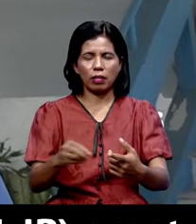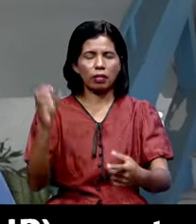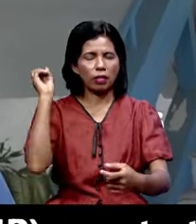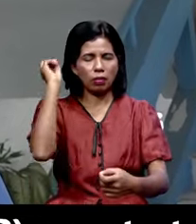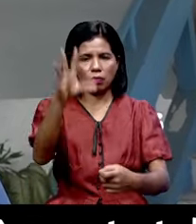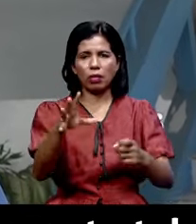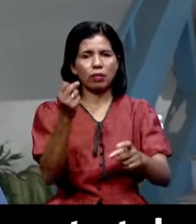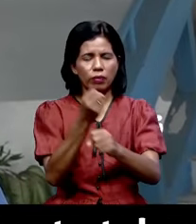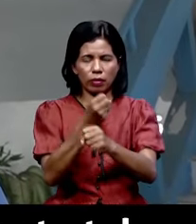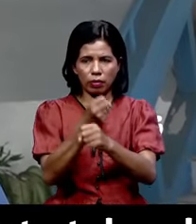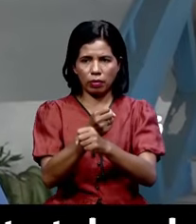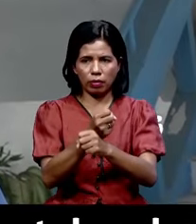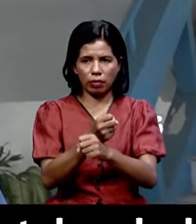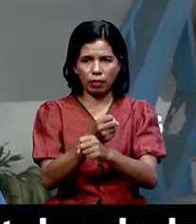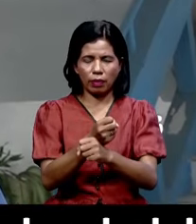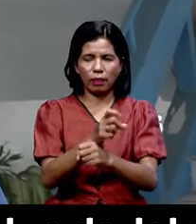dafatu i hetan